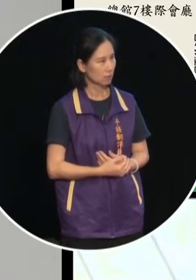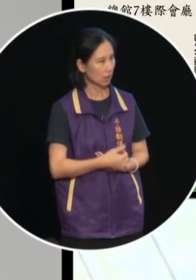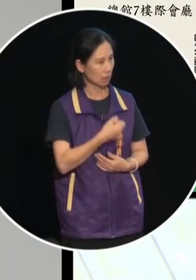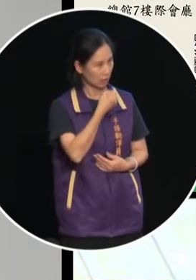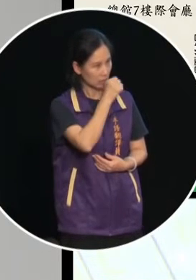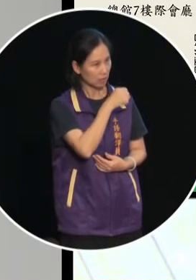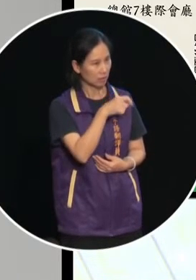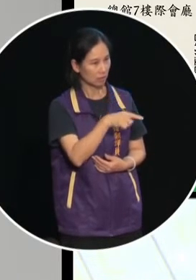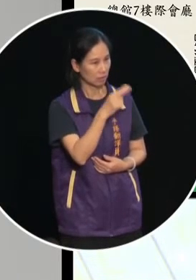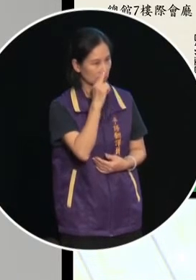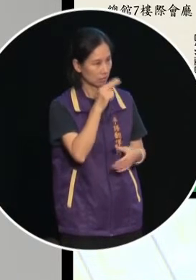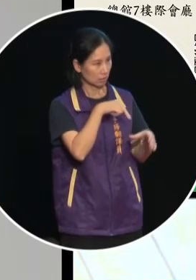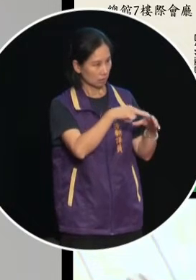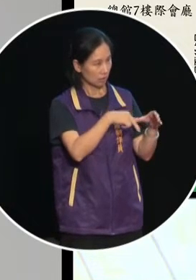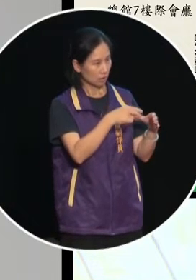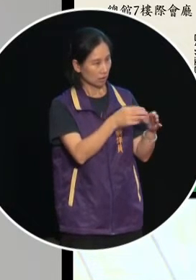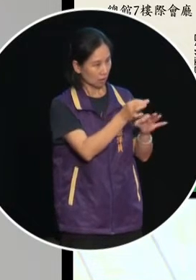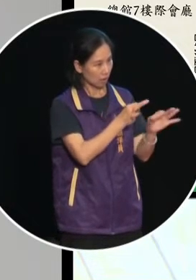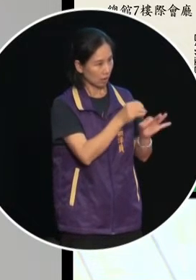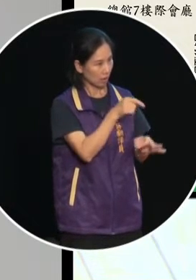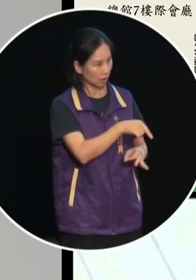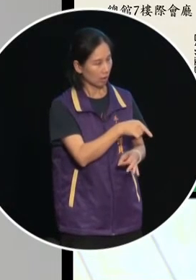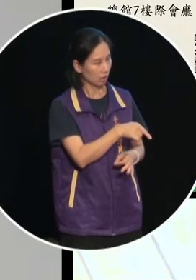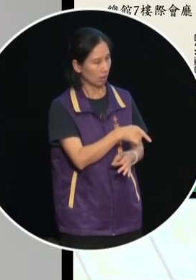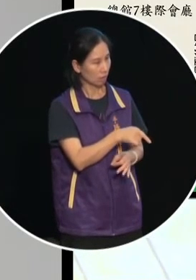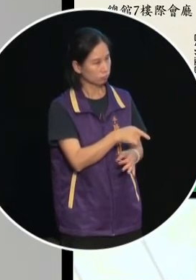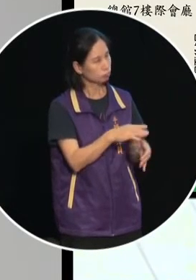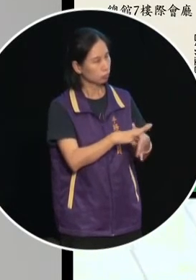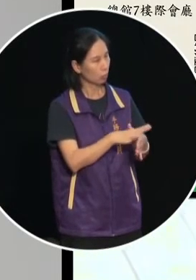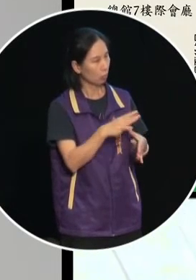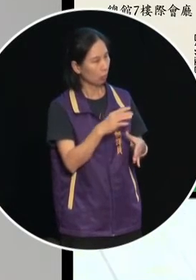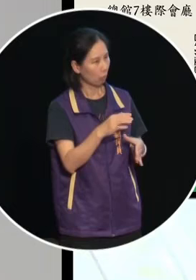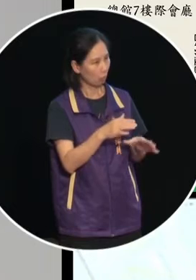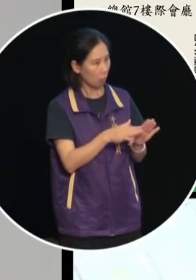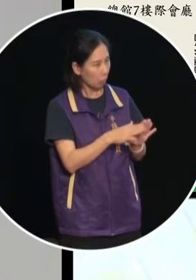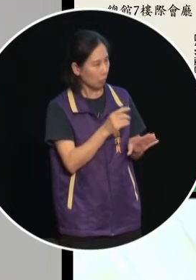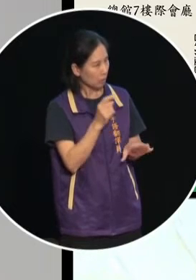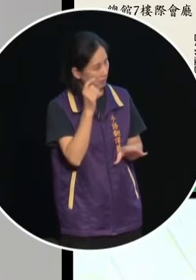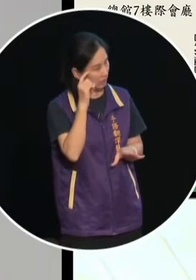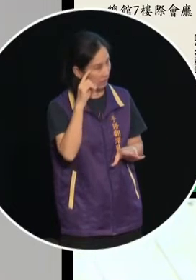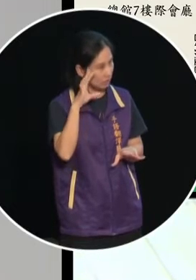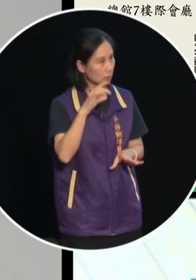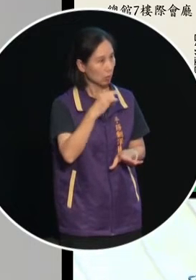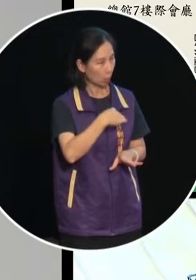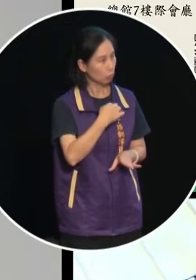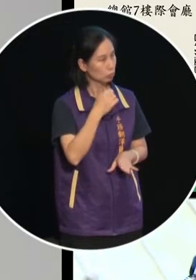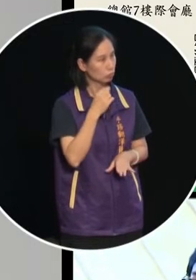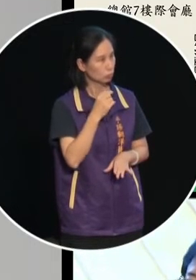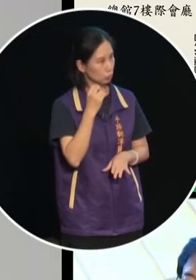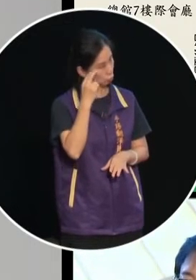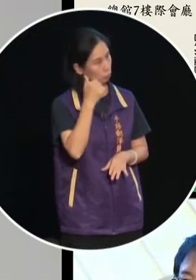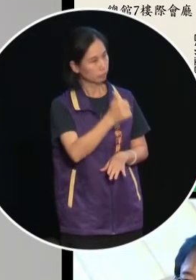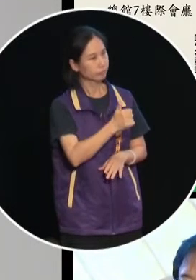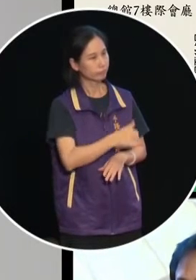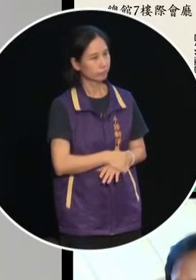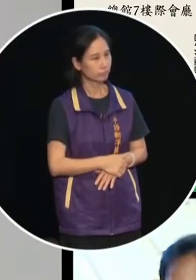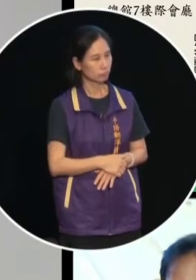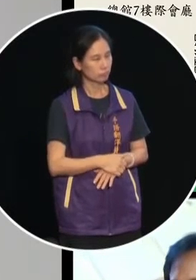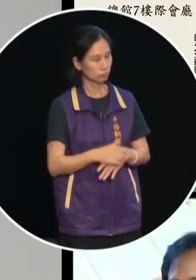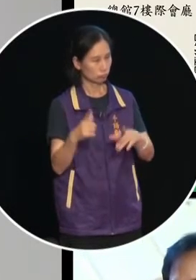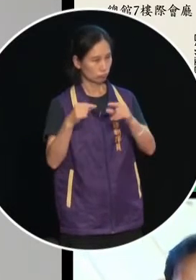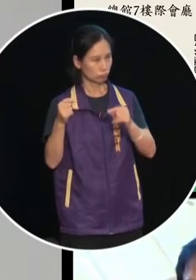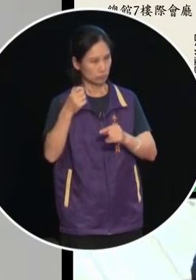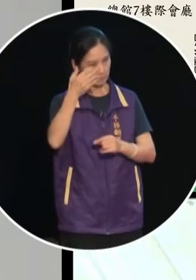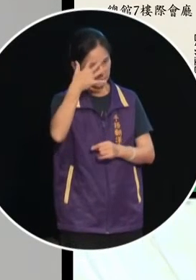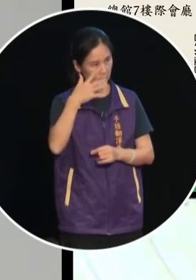这个咖啡店或者是一些是文创的那个文化，我觉得很有魅力的。日本年轻人这一